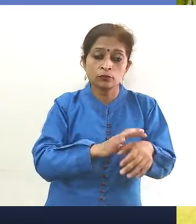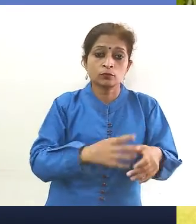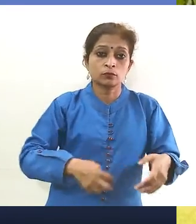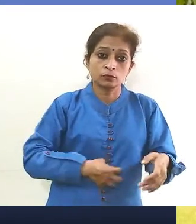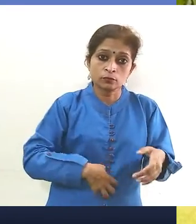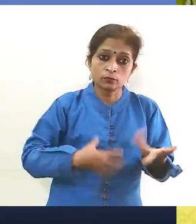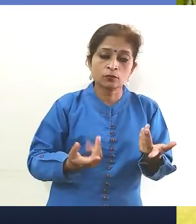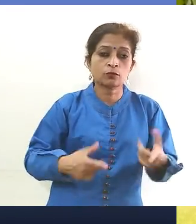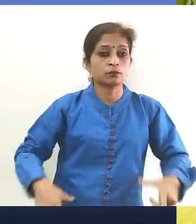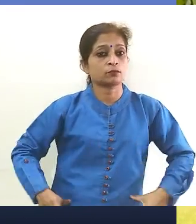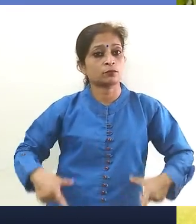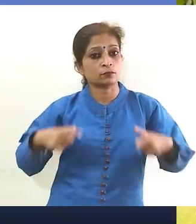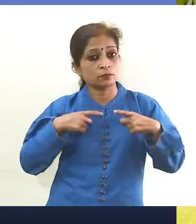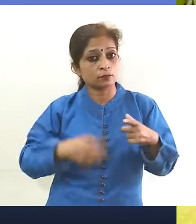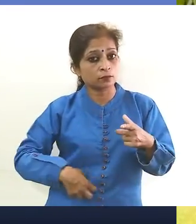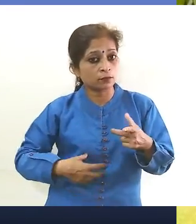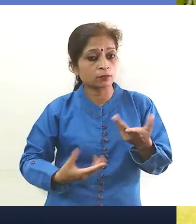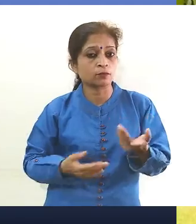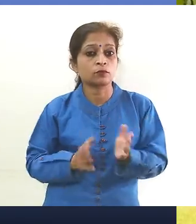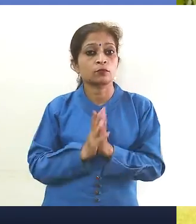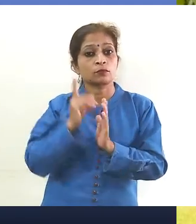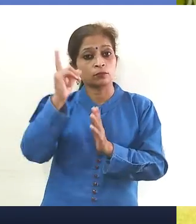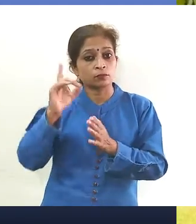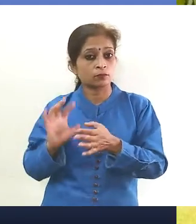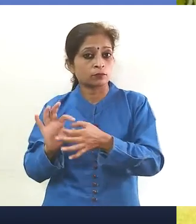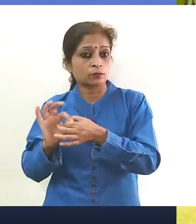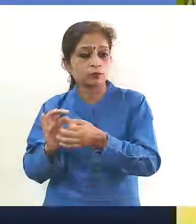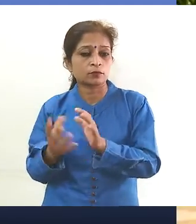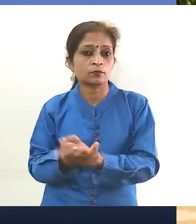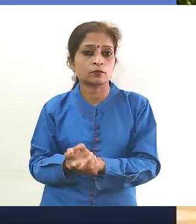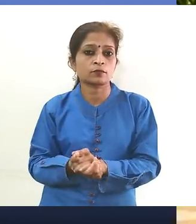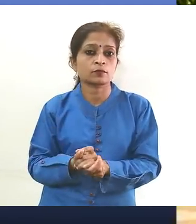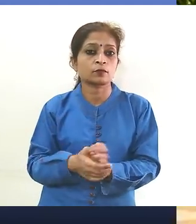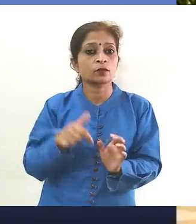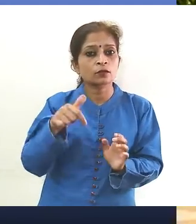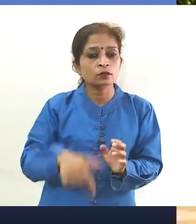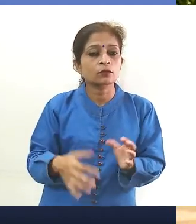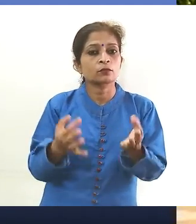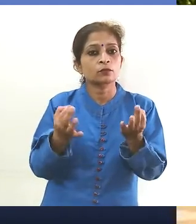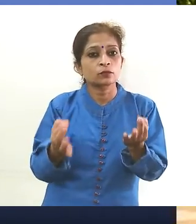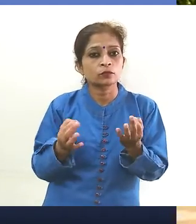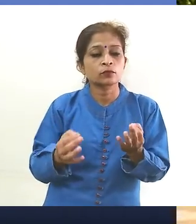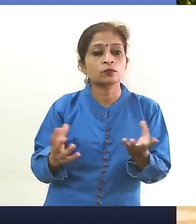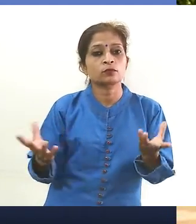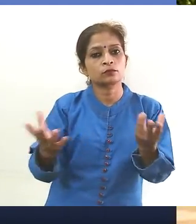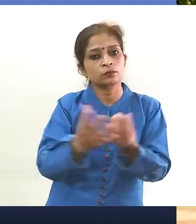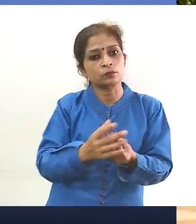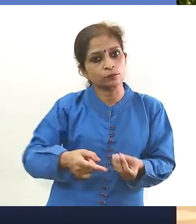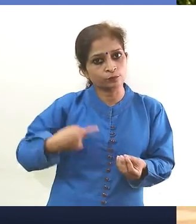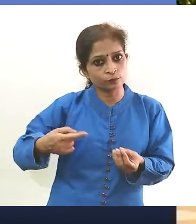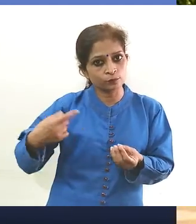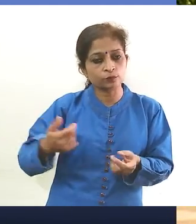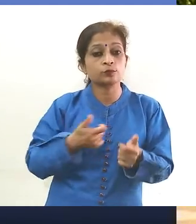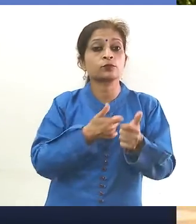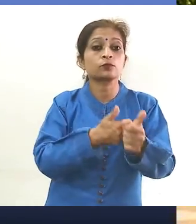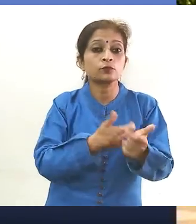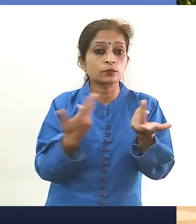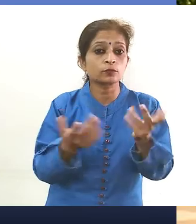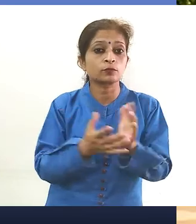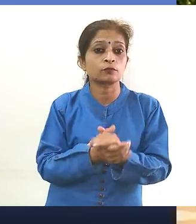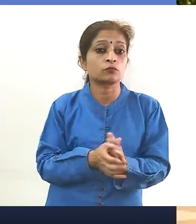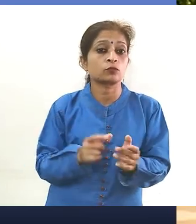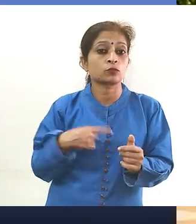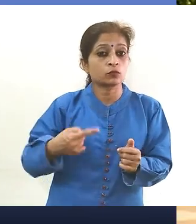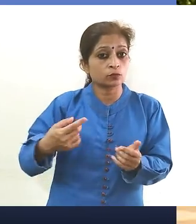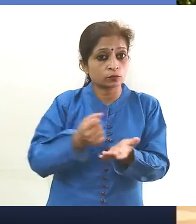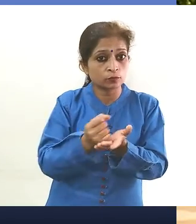ये जीवन विज्ञान भी है, इसमें अध्यात्म विज्ञान है। तो ऐसे इस योग का हम प्रतिदिन अनुष्ठान करें और